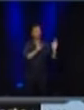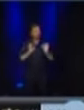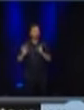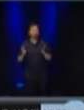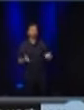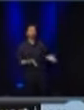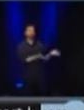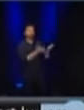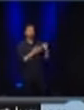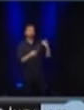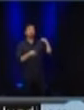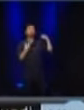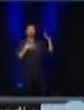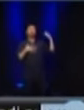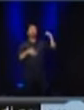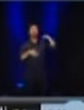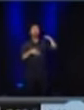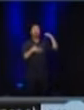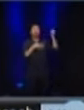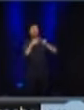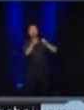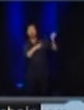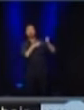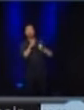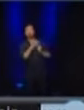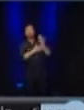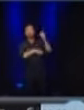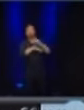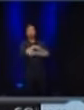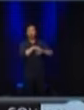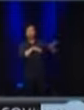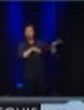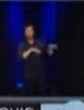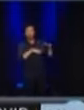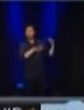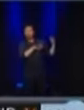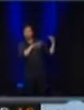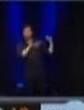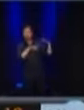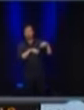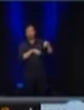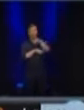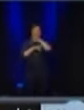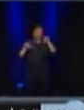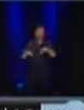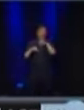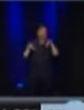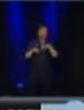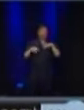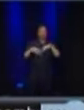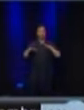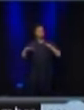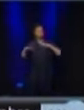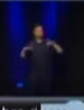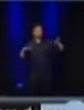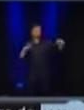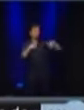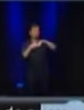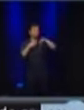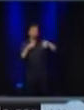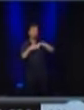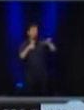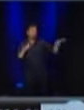engagé à travers Je contribue nous permet, justement, de prendre la relève dans nos centres de vaccination.